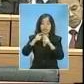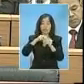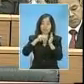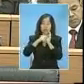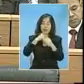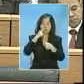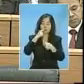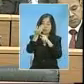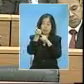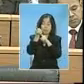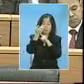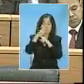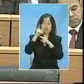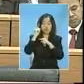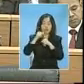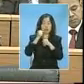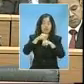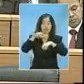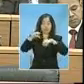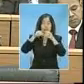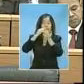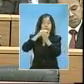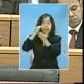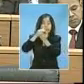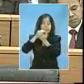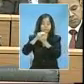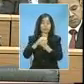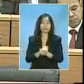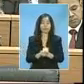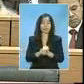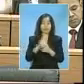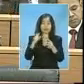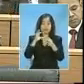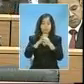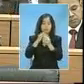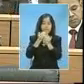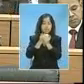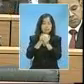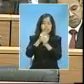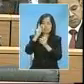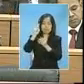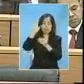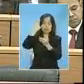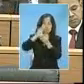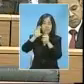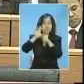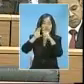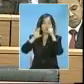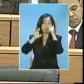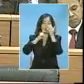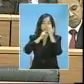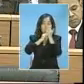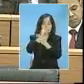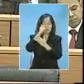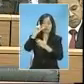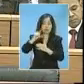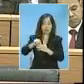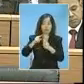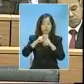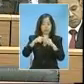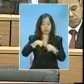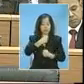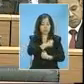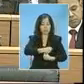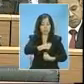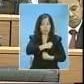หนี้แล้วเราก็ต้องบริหารการจัดการหนี้ที่จริงพูดถึงหนี้กองทุนฟื้นฟูผมเองก็รู้สึกเสียใจนะ